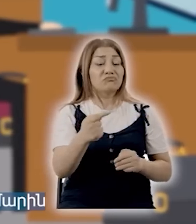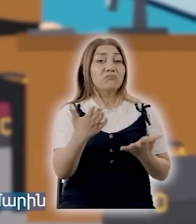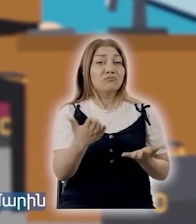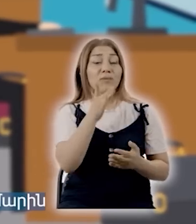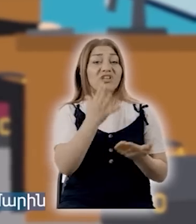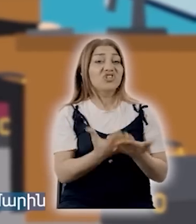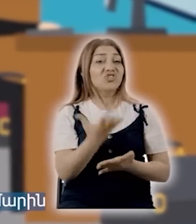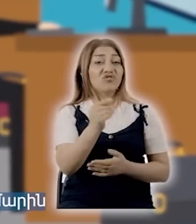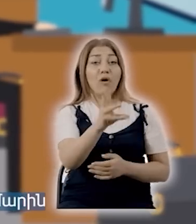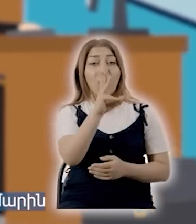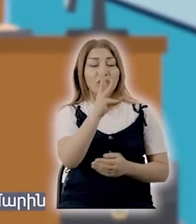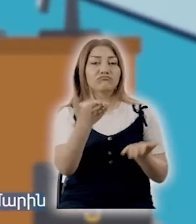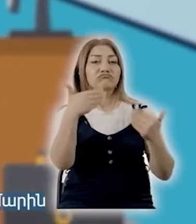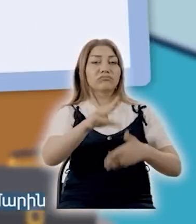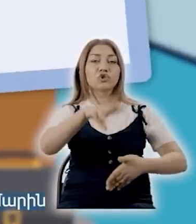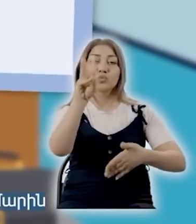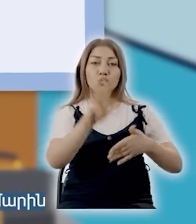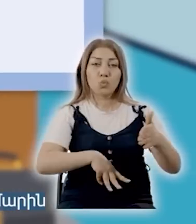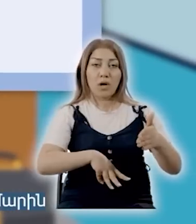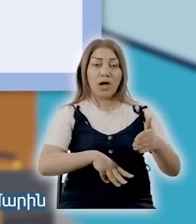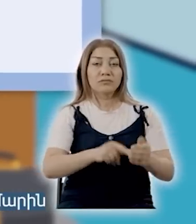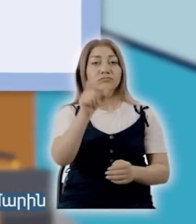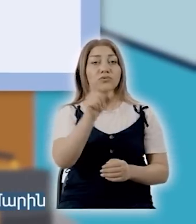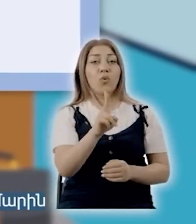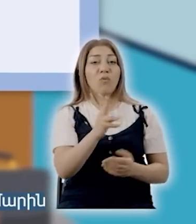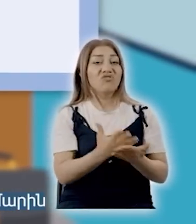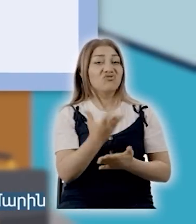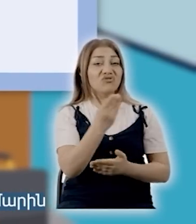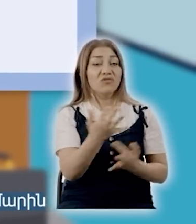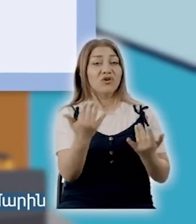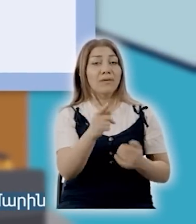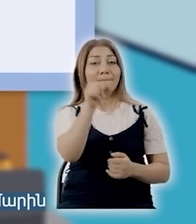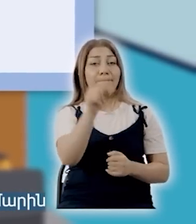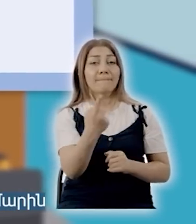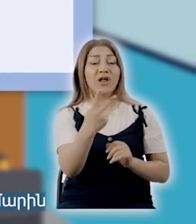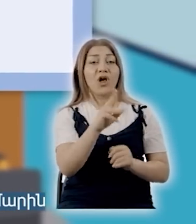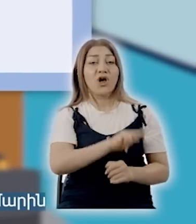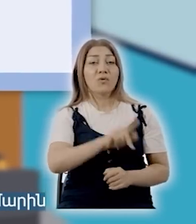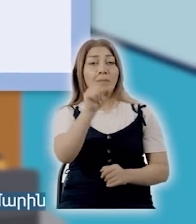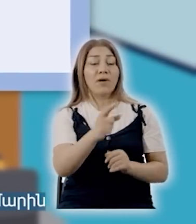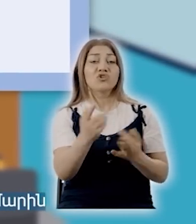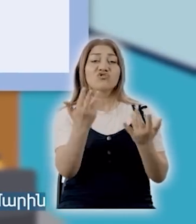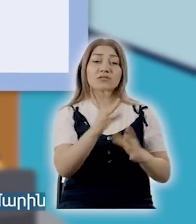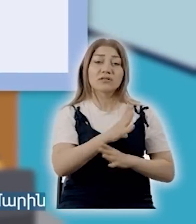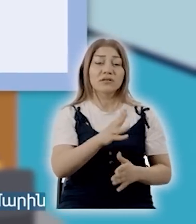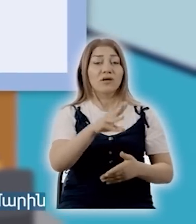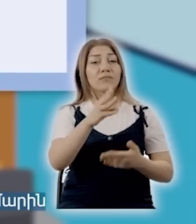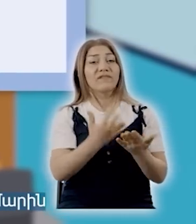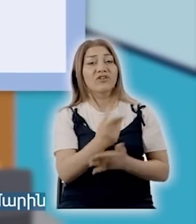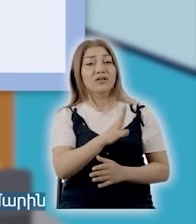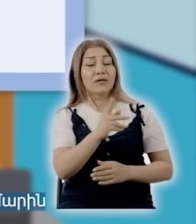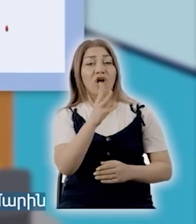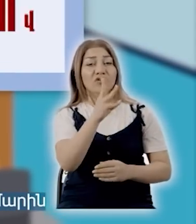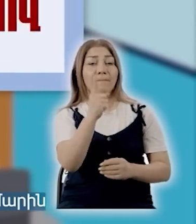ժամանակ վճարում չկատարելու դեպքում նշանակվում է տուգանք, խախտում թույլ տված անձի նկատմամբ յուրաքանչյուր աշխատողի մասով չհաշվարկված կամ